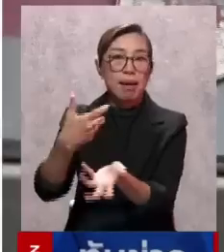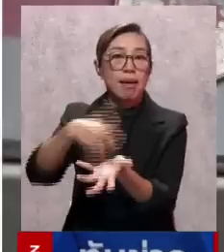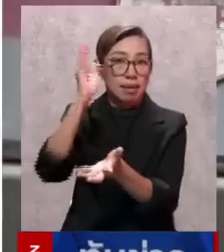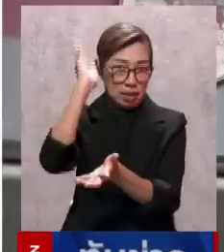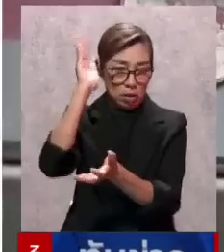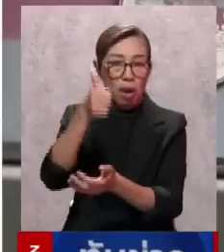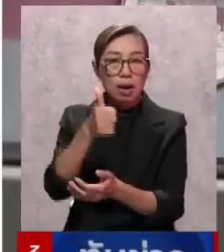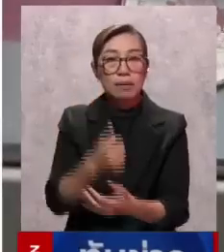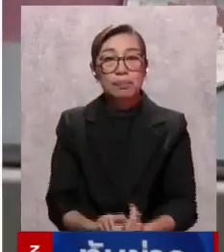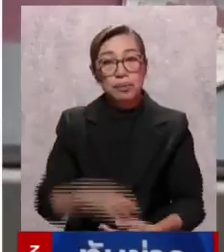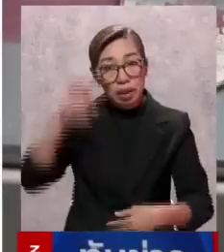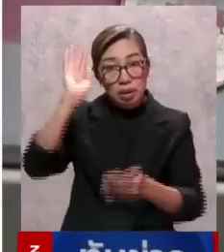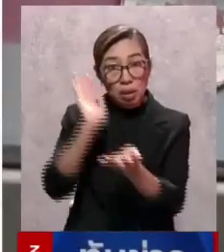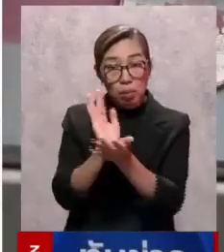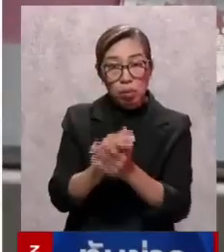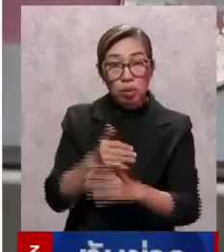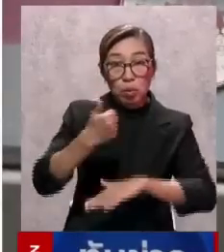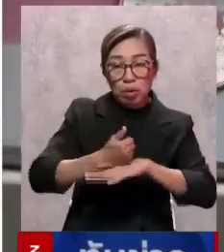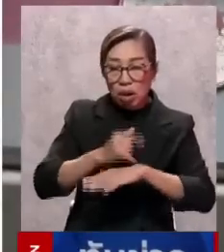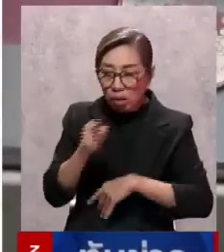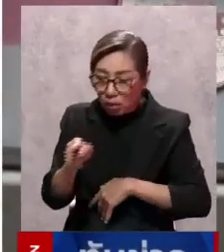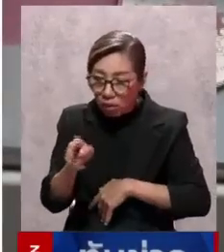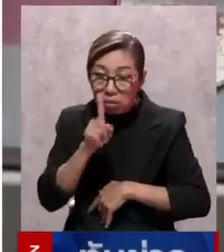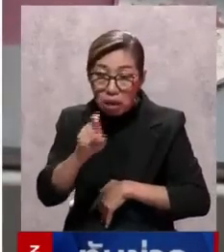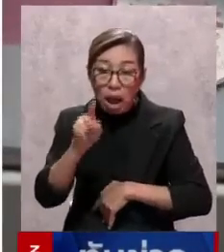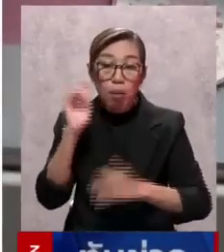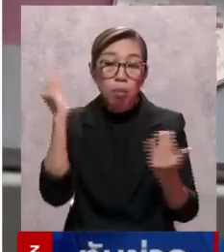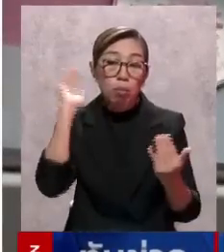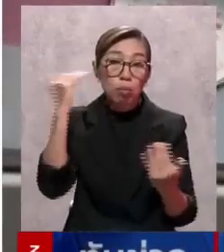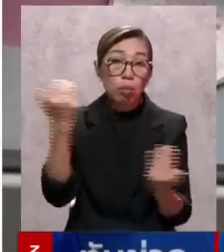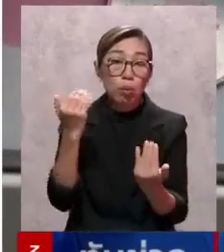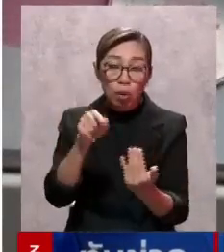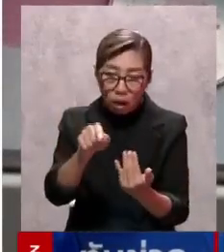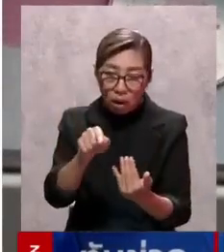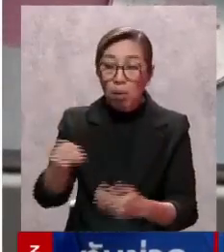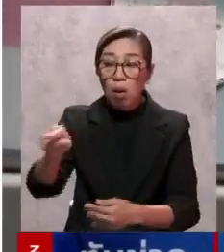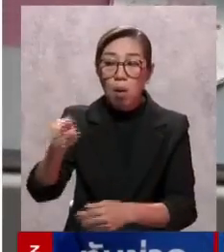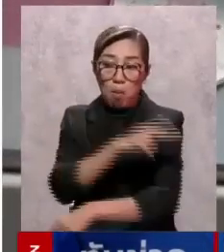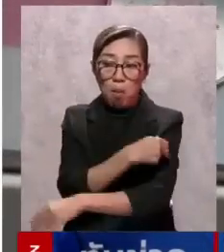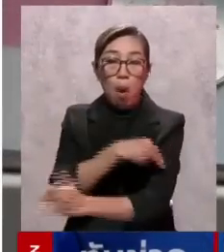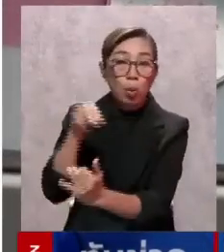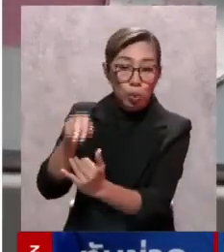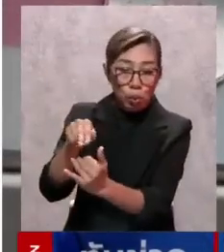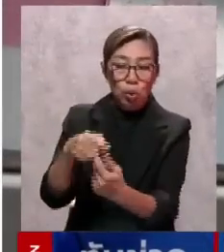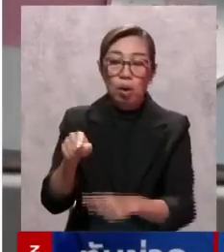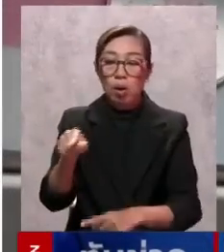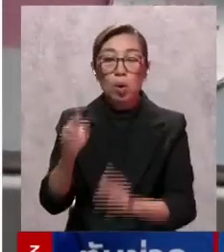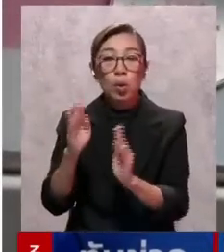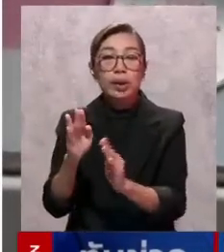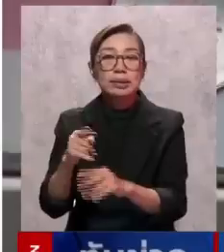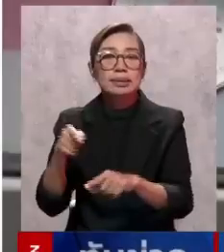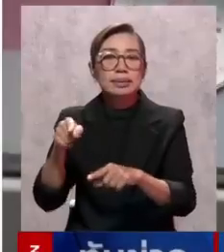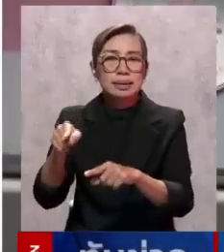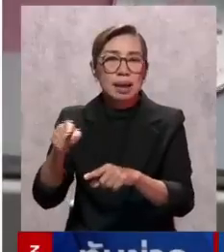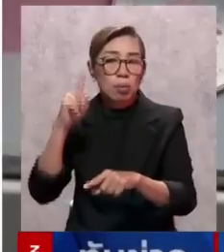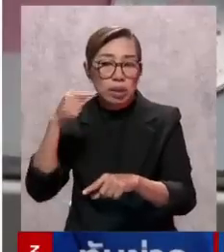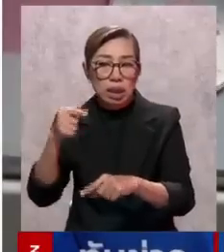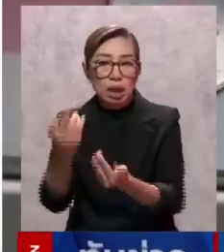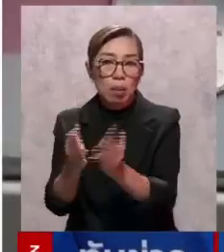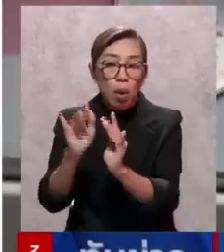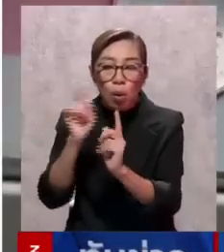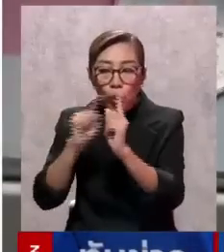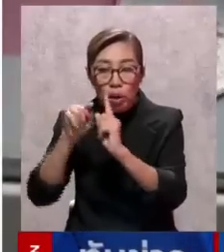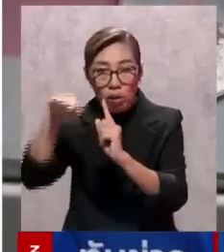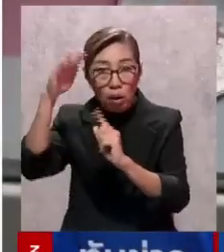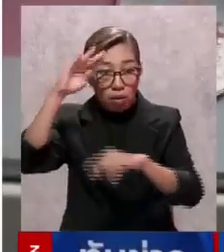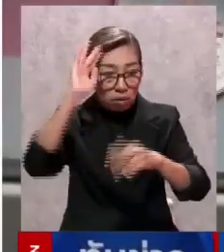ผู้บาดเจ็บก็ทราบว่าแพทย์อยู่ระหว่างทำการรักษานะคะผู้บาดเจ็บมีความประสงค์จะพูดคุยกับทางญาติเพื่อให้เกิดความมั่นใจหากผลจากกองพิ